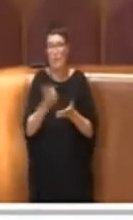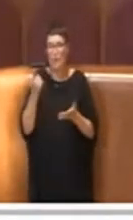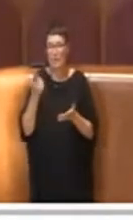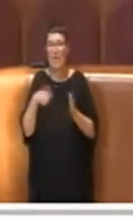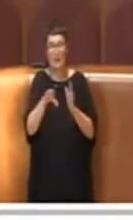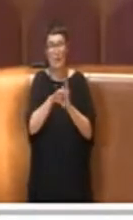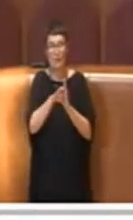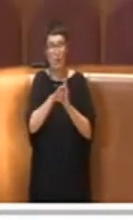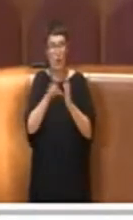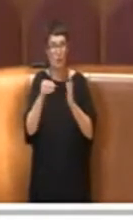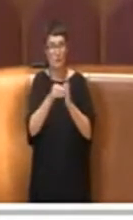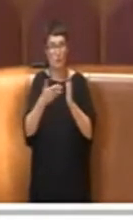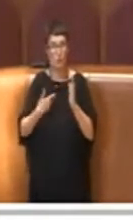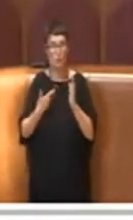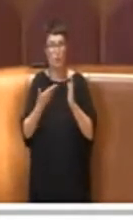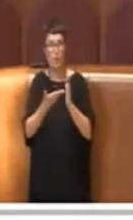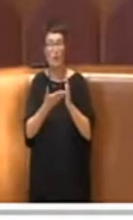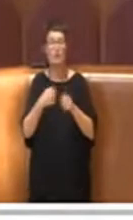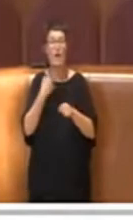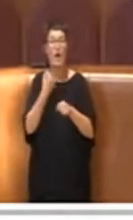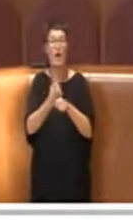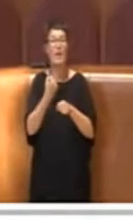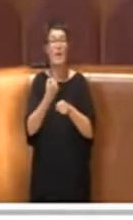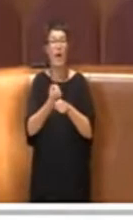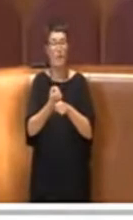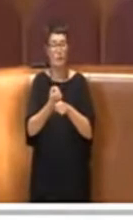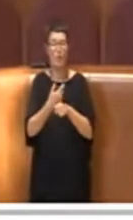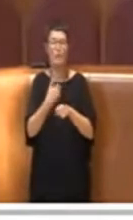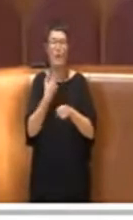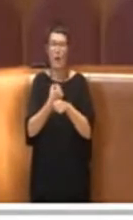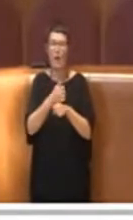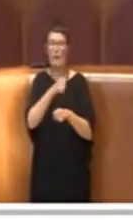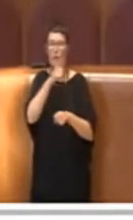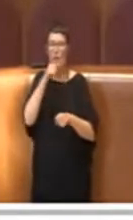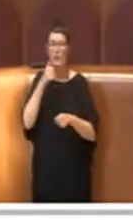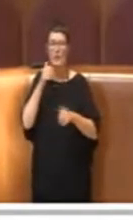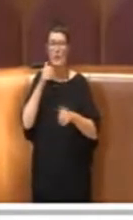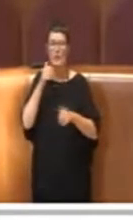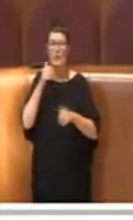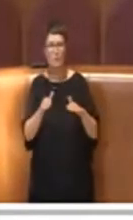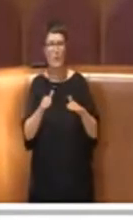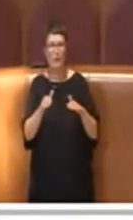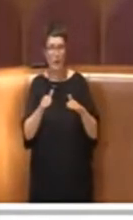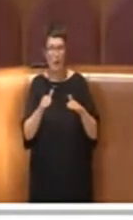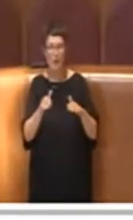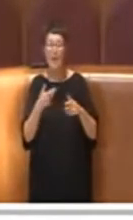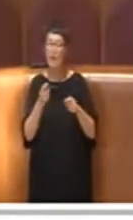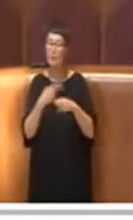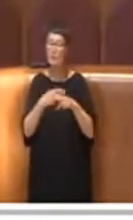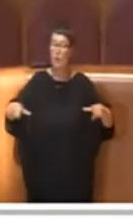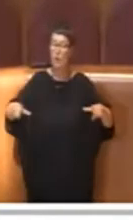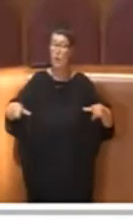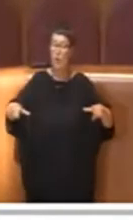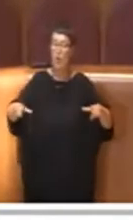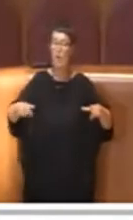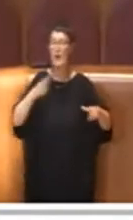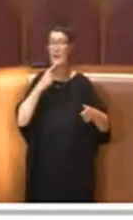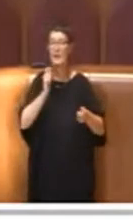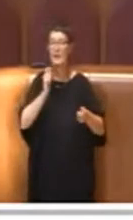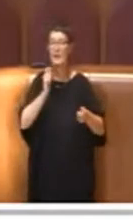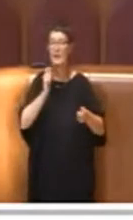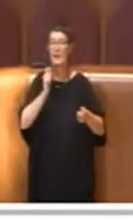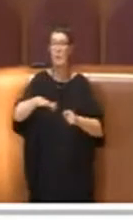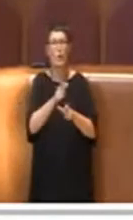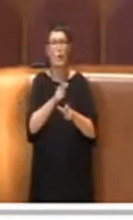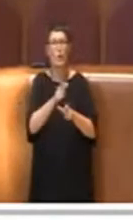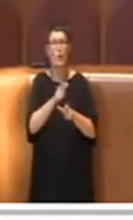e appunto abbiamo detto che parliamo di decine di migliaia di persone che lavorano a Roma nel settore. E l'esistenza delle